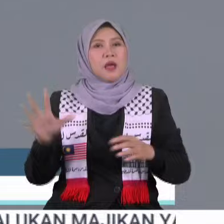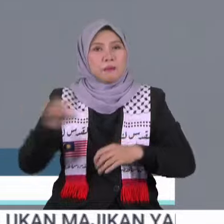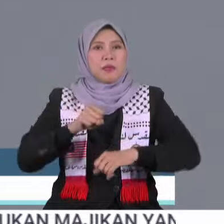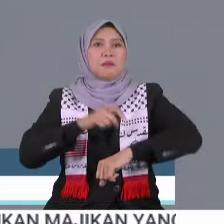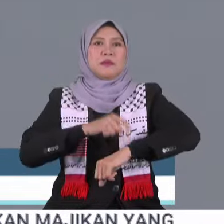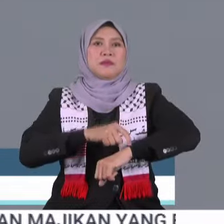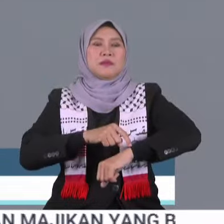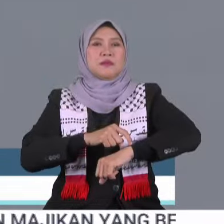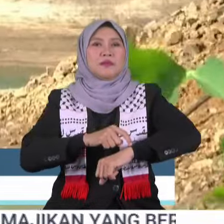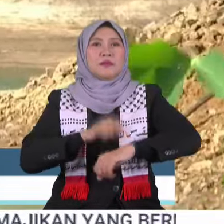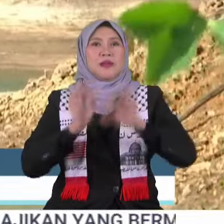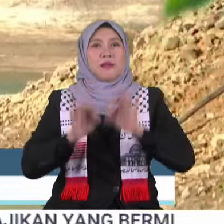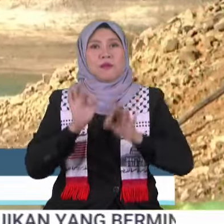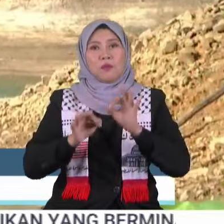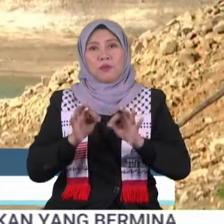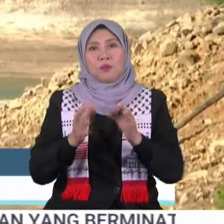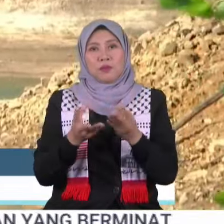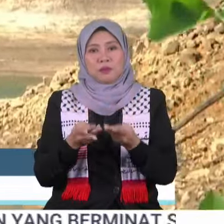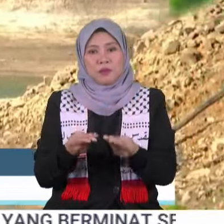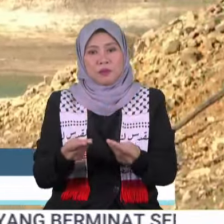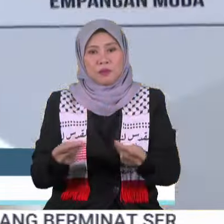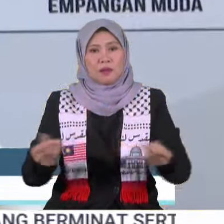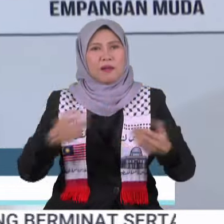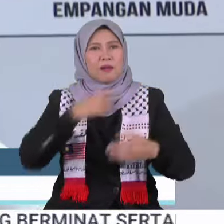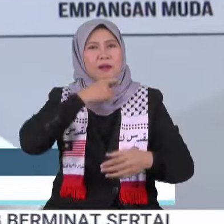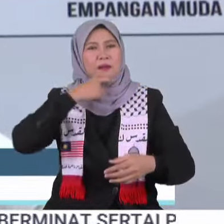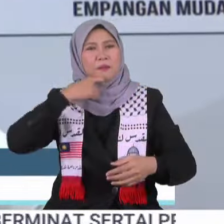masa. Apabila tanah lama kering,